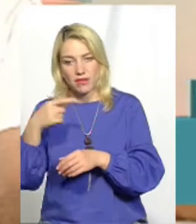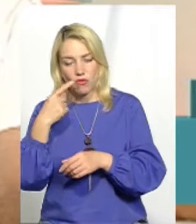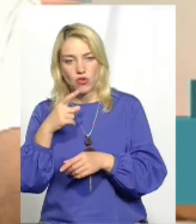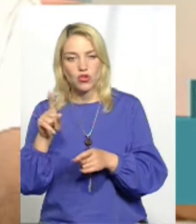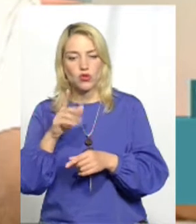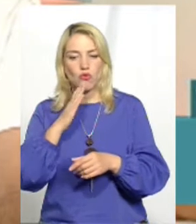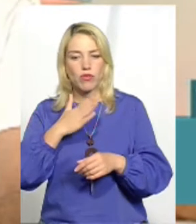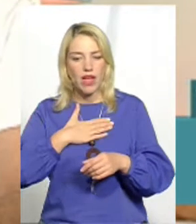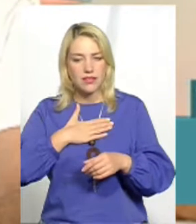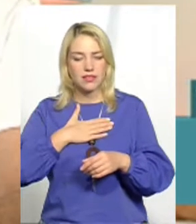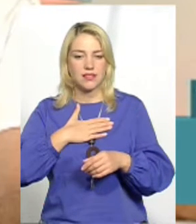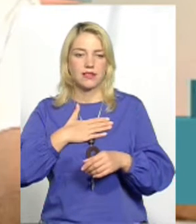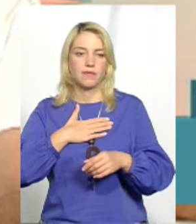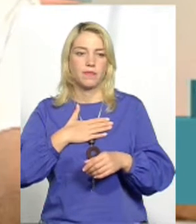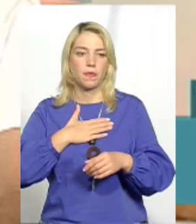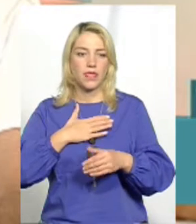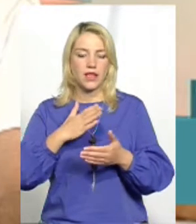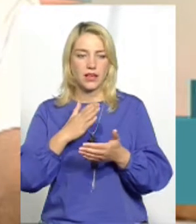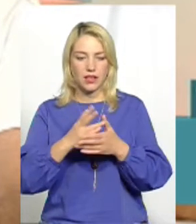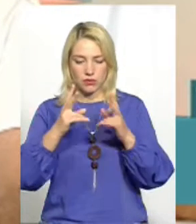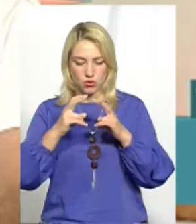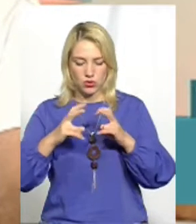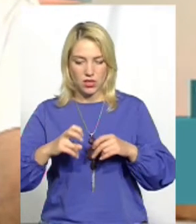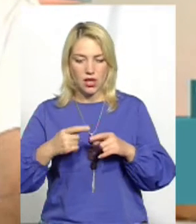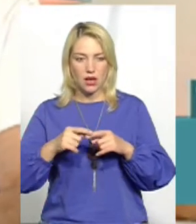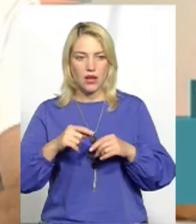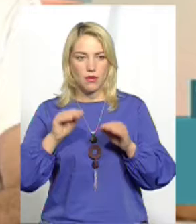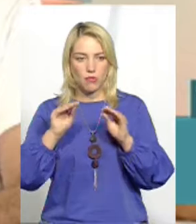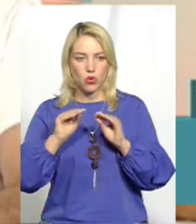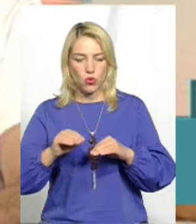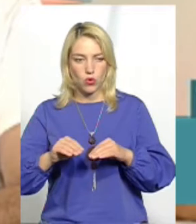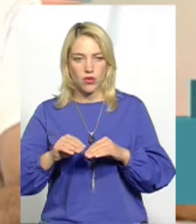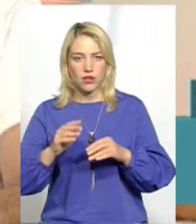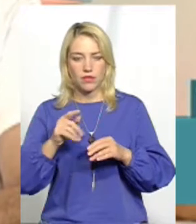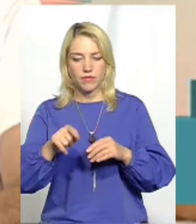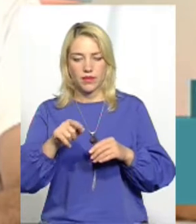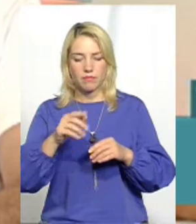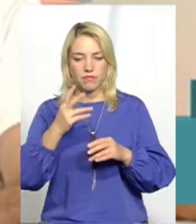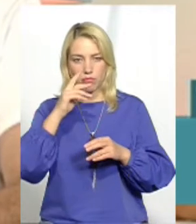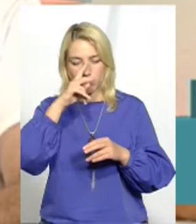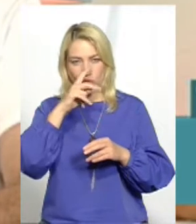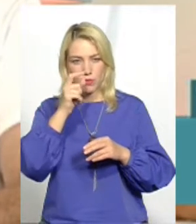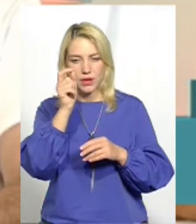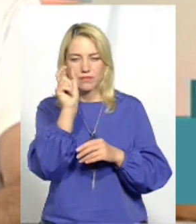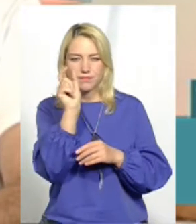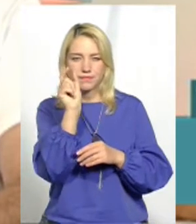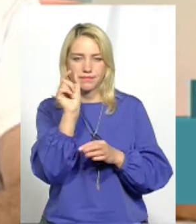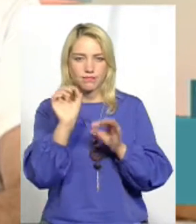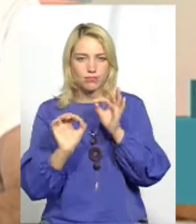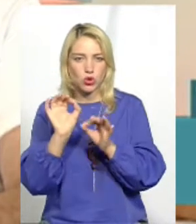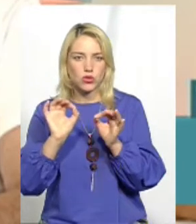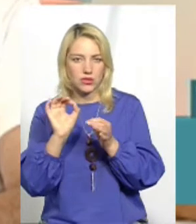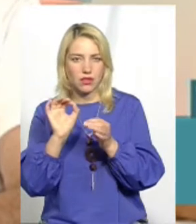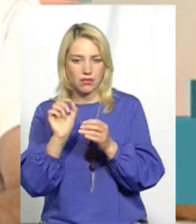наших дослідженнях є в графі протоколу вимірювань зазначається похибка. Вона апелювала тим, що та похибка може